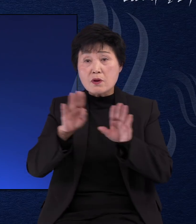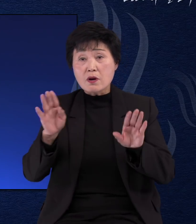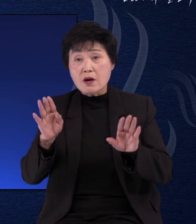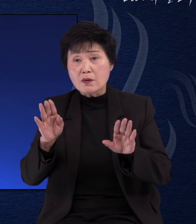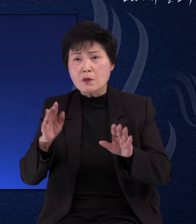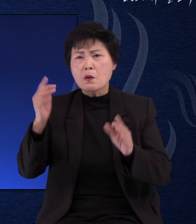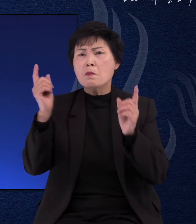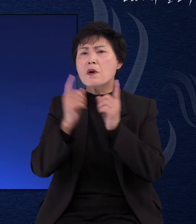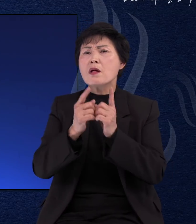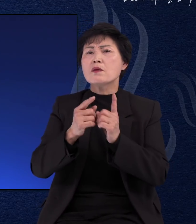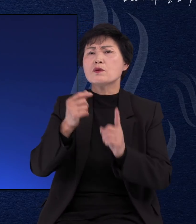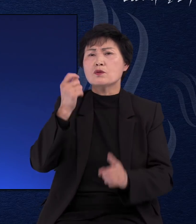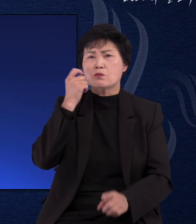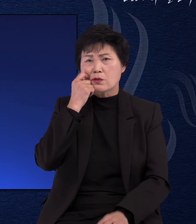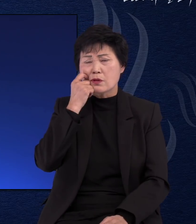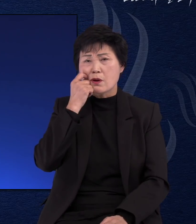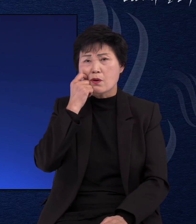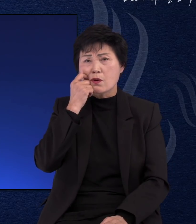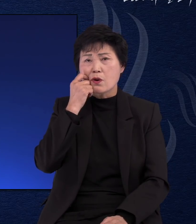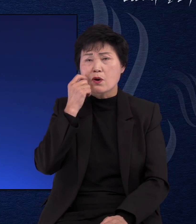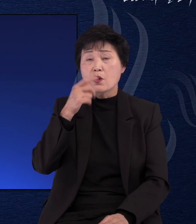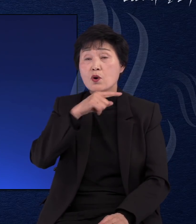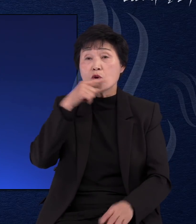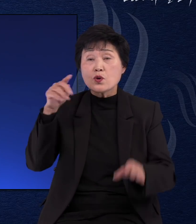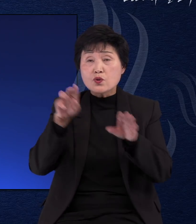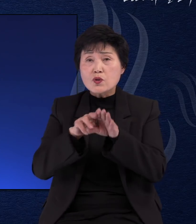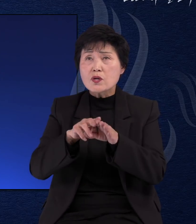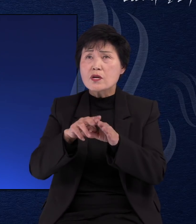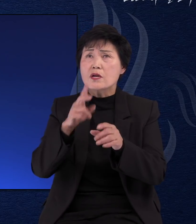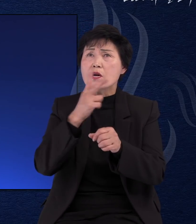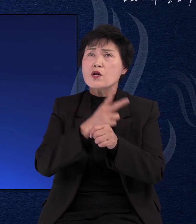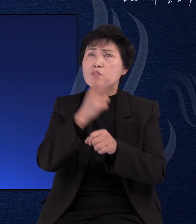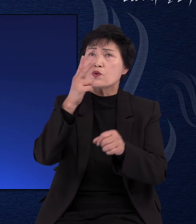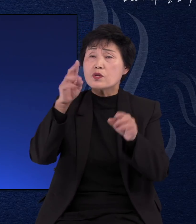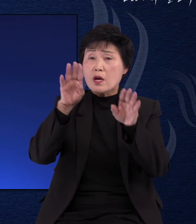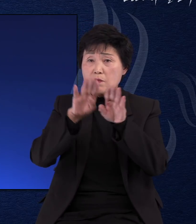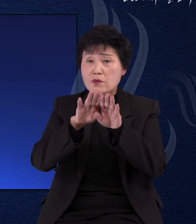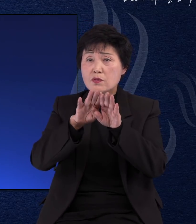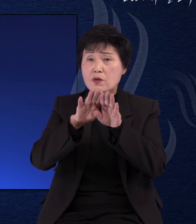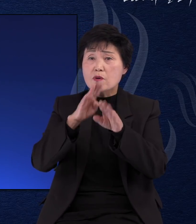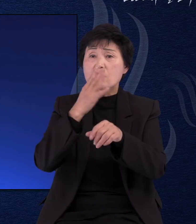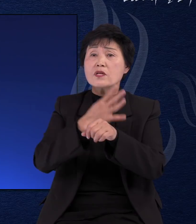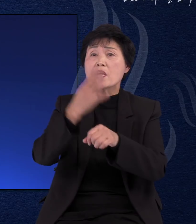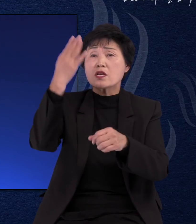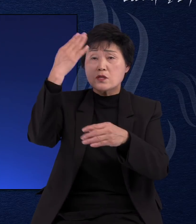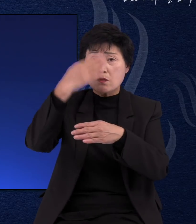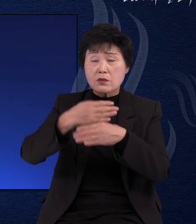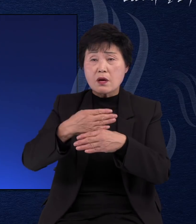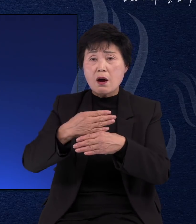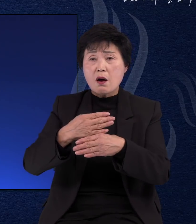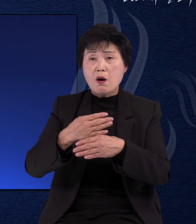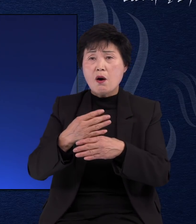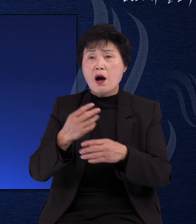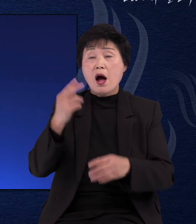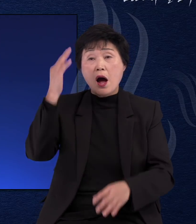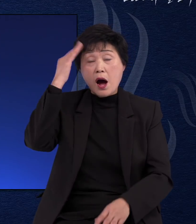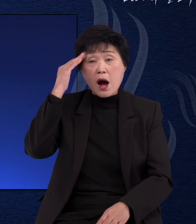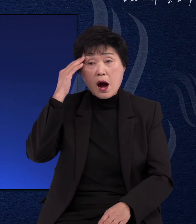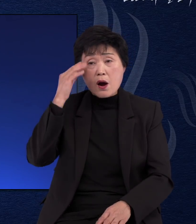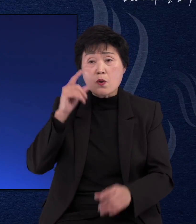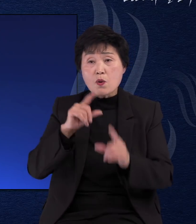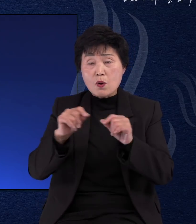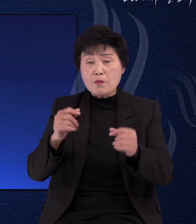빌려 쓰는데 주일날 오후 2시에 문 열고 4시에 문 닫으니, 한국 교회는 설교를 못해도 한국 음식은 안 주면 부흥이 안